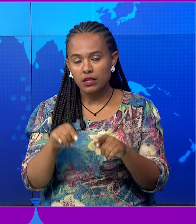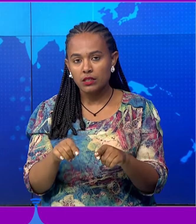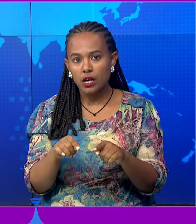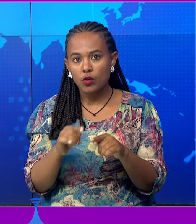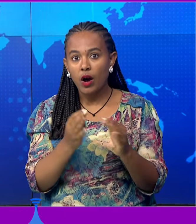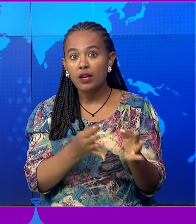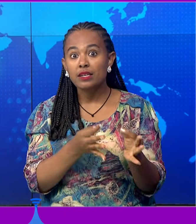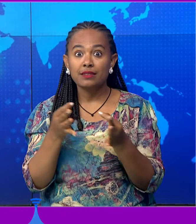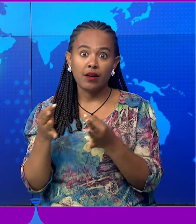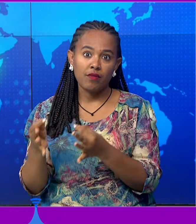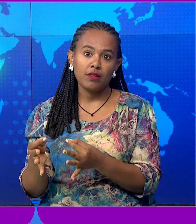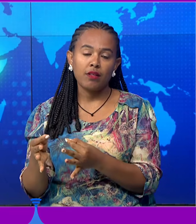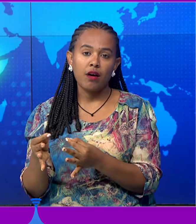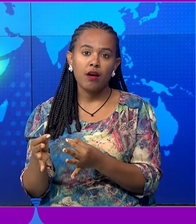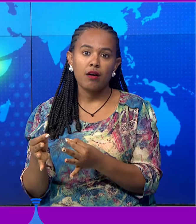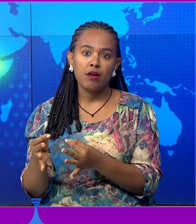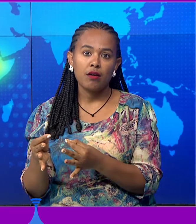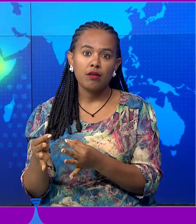እጣ ፈንታዋን